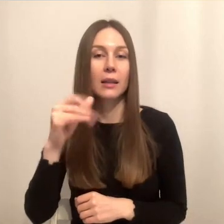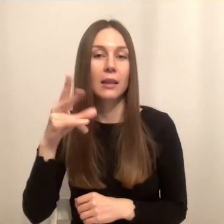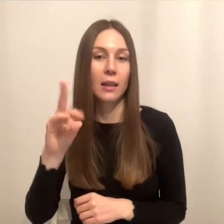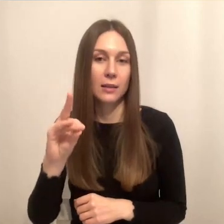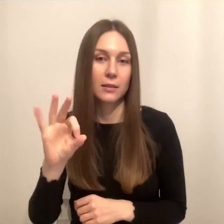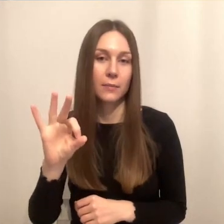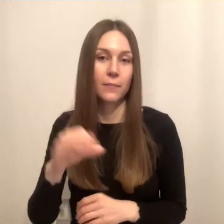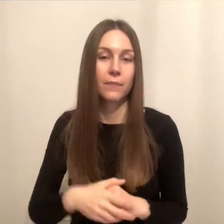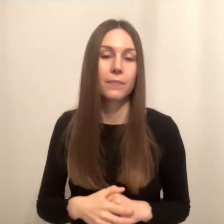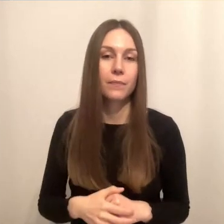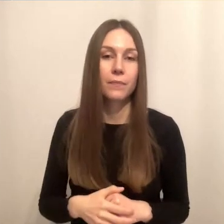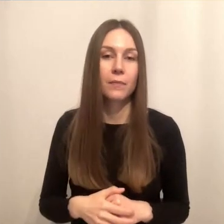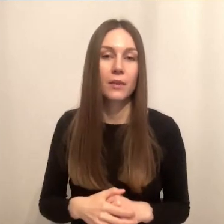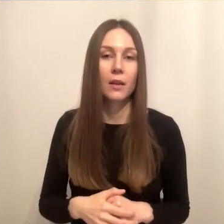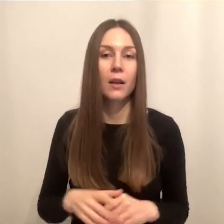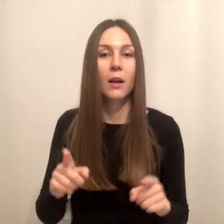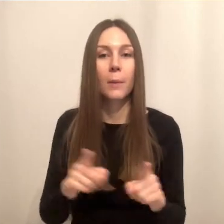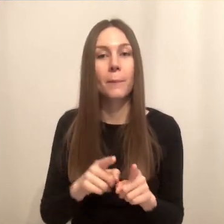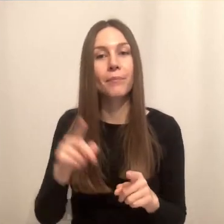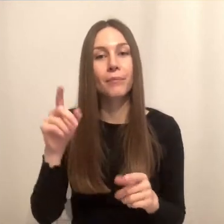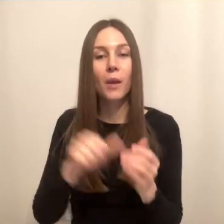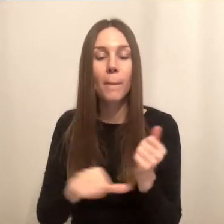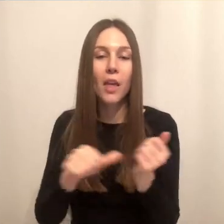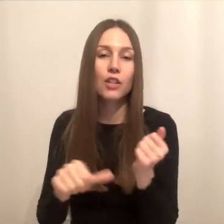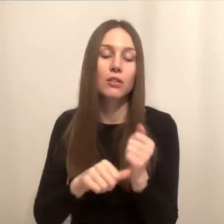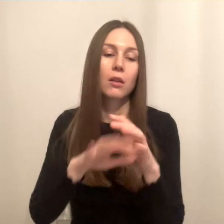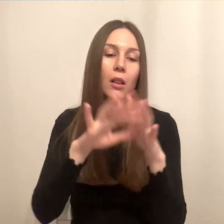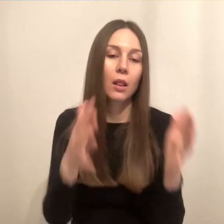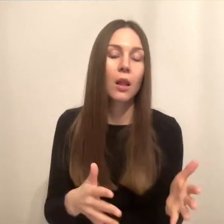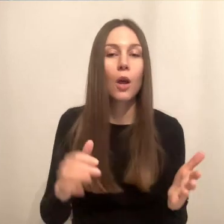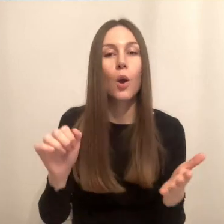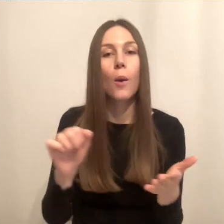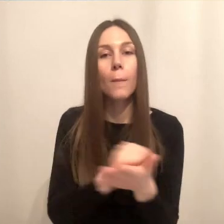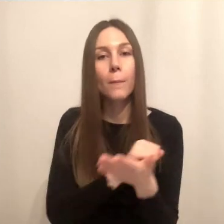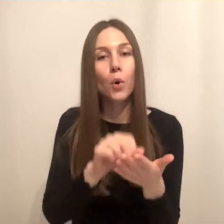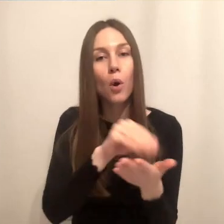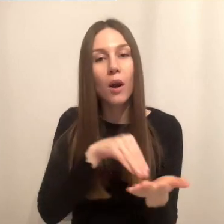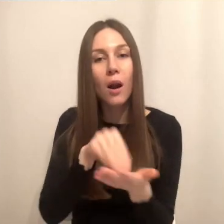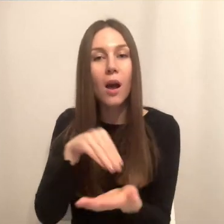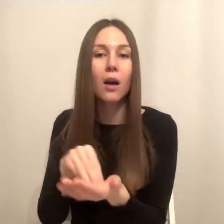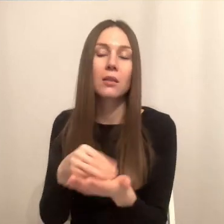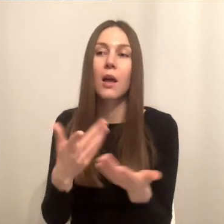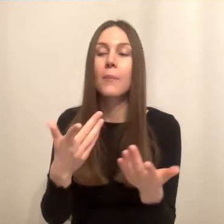bedni, bet teisingi, tas mėšlas. Biurokratija, procedūros, gyventojų